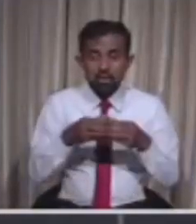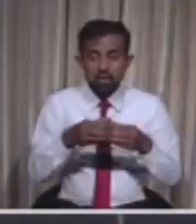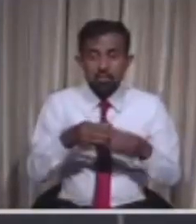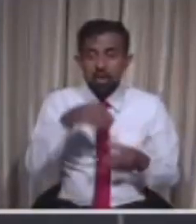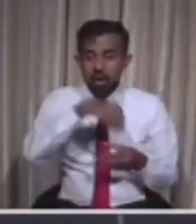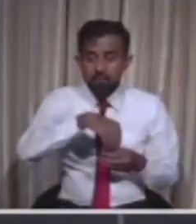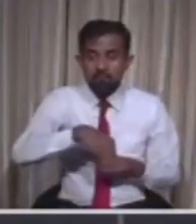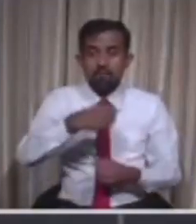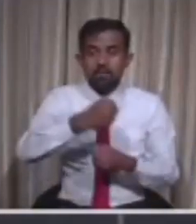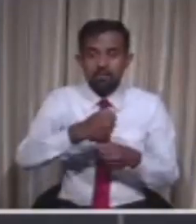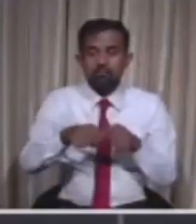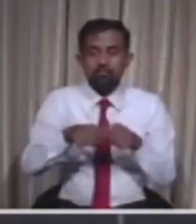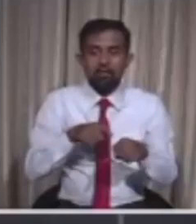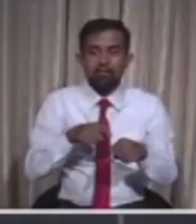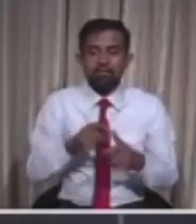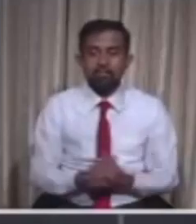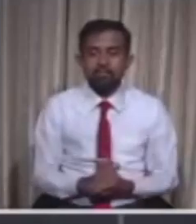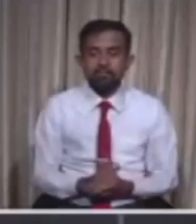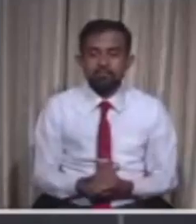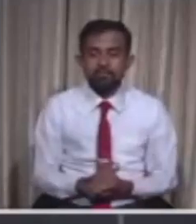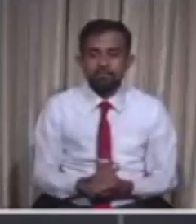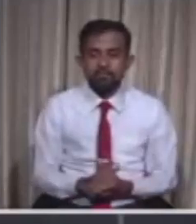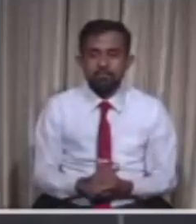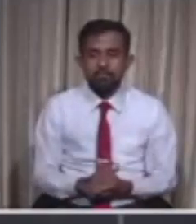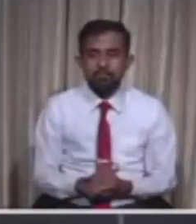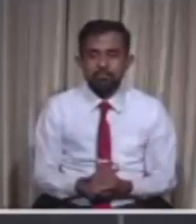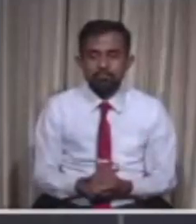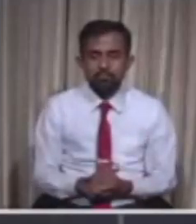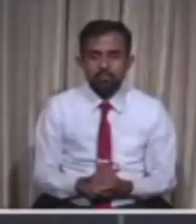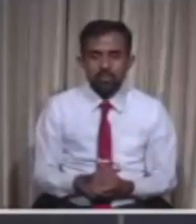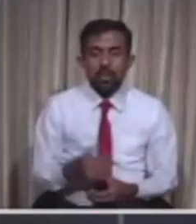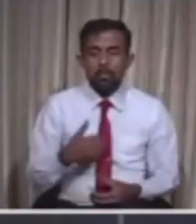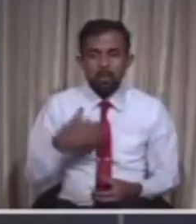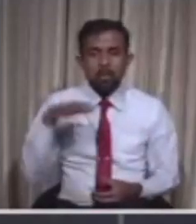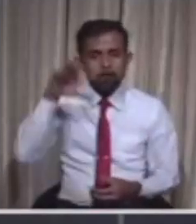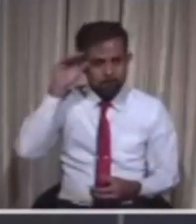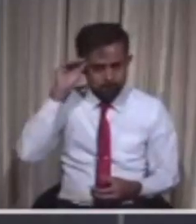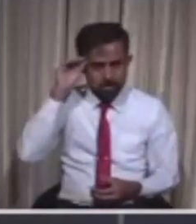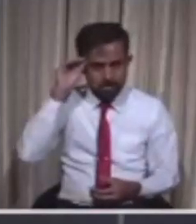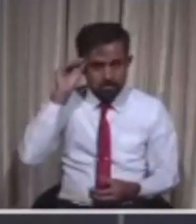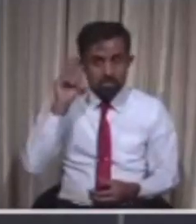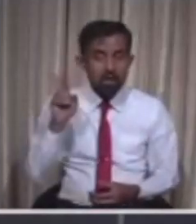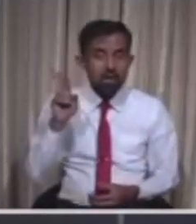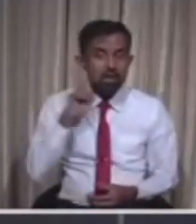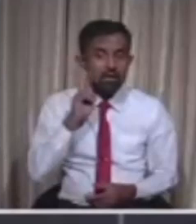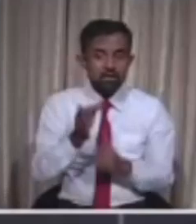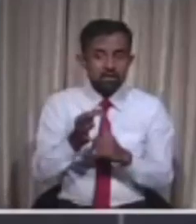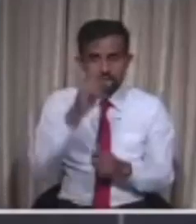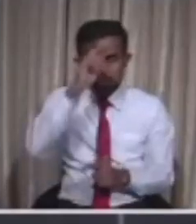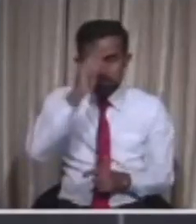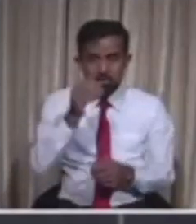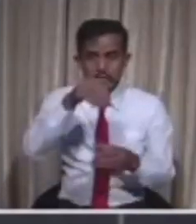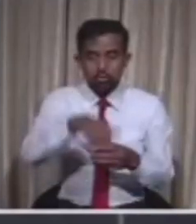කියලා කිව්වොත් මං හිතන්නේ ඒක වැරදි නැහැ. හැබැයි මම පිළිගන්නවා රනිල් වික්‍රමසිංහ ජනාධිපතිතුමාගේ